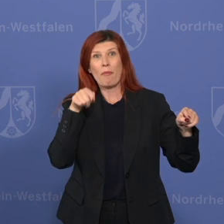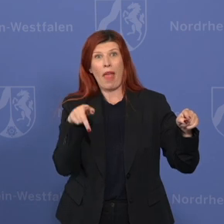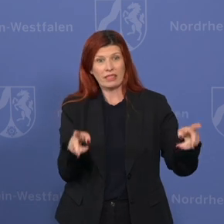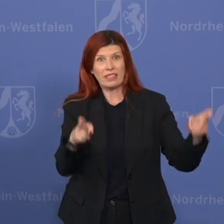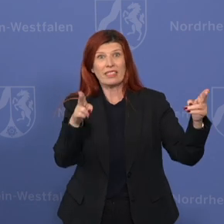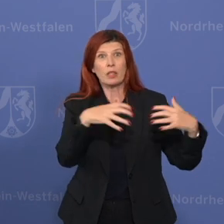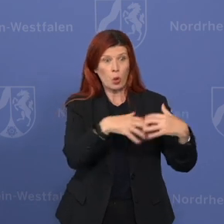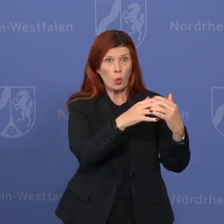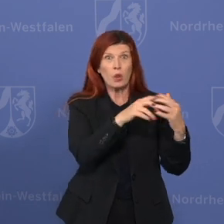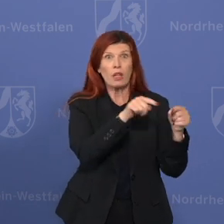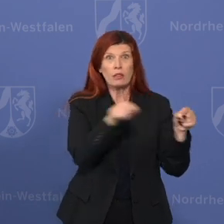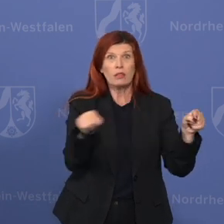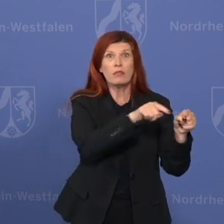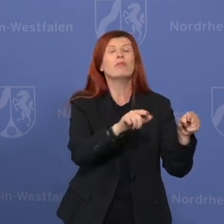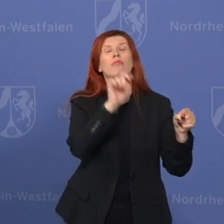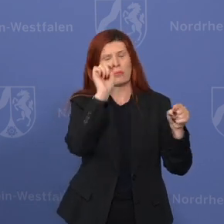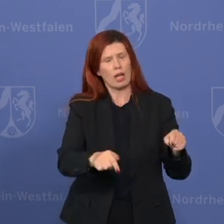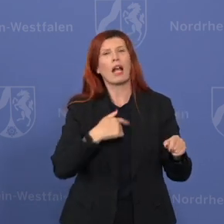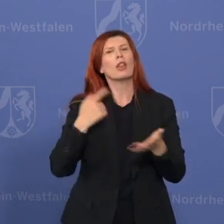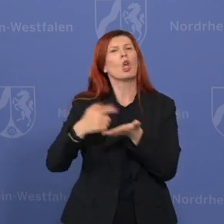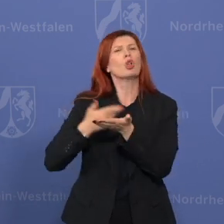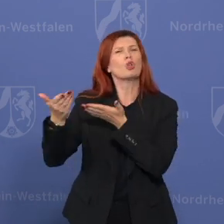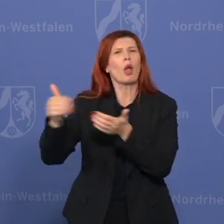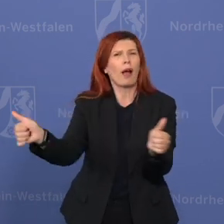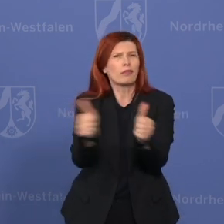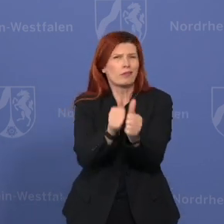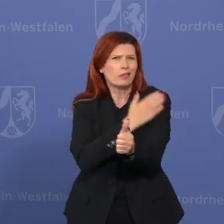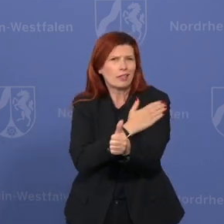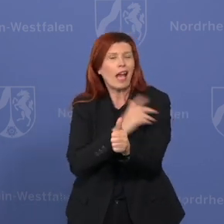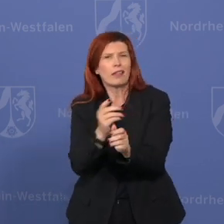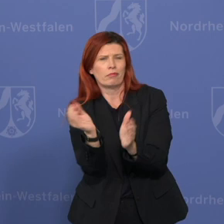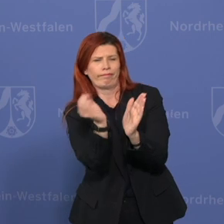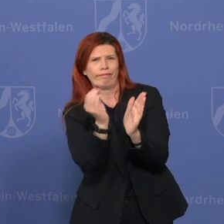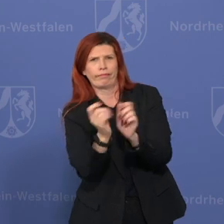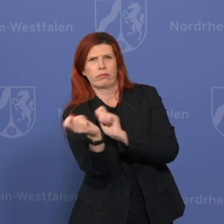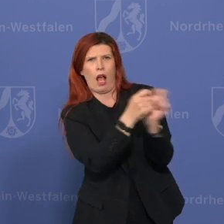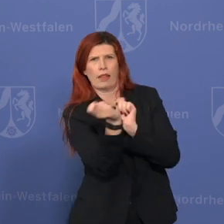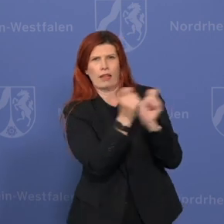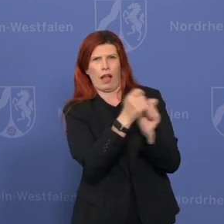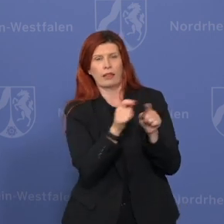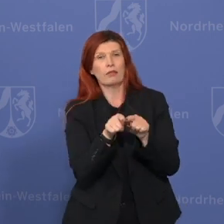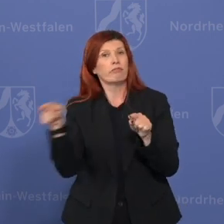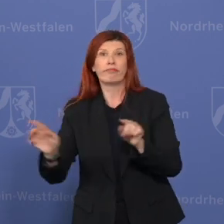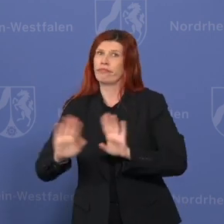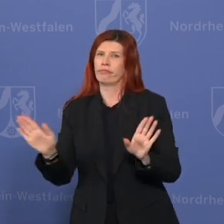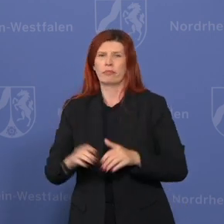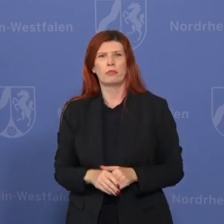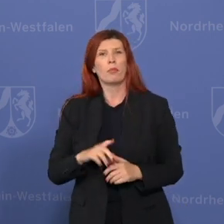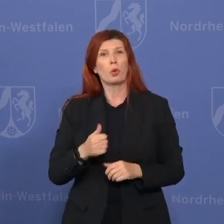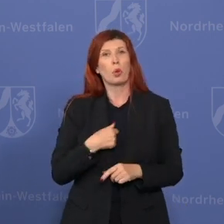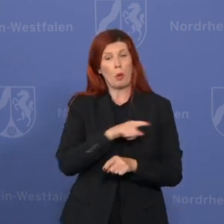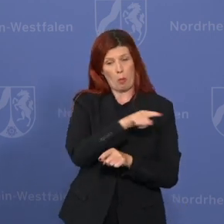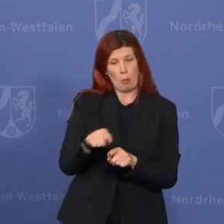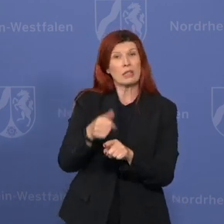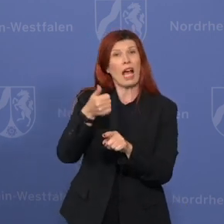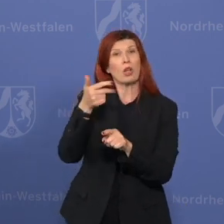ihres Steuerberaters einen Antrag stellen. Sie müssen dabei belegen, dass sie bis zum 31. März bereits